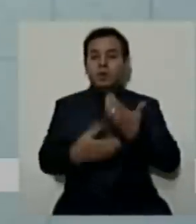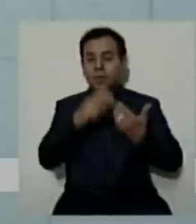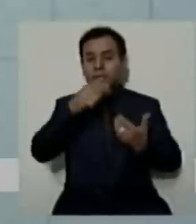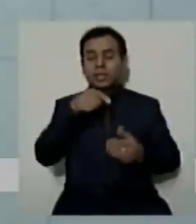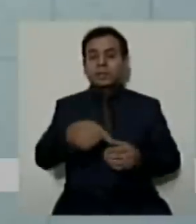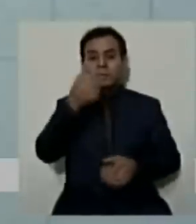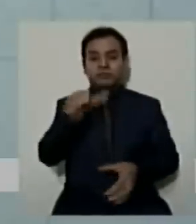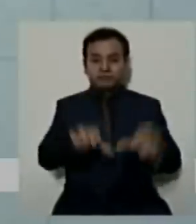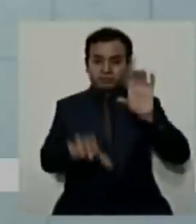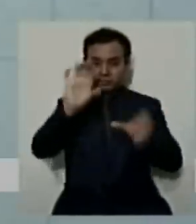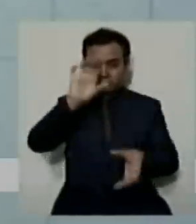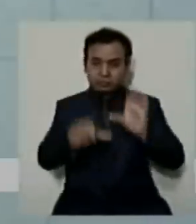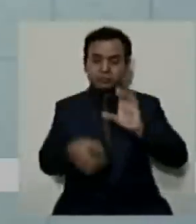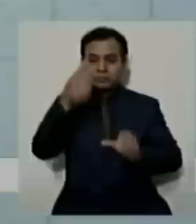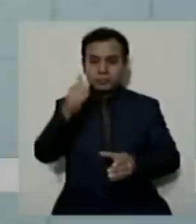আজ 25 এপ্রিল,